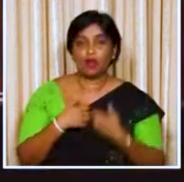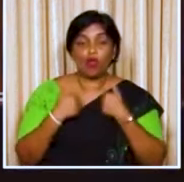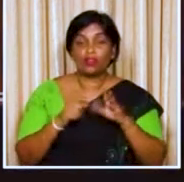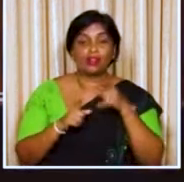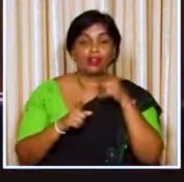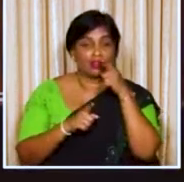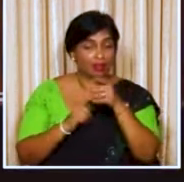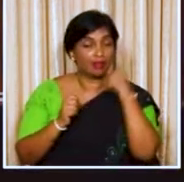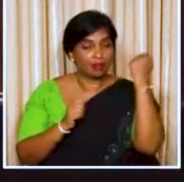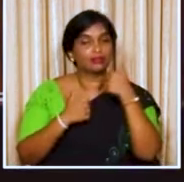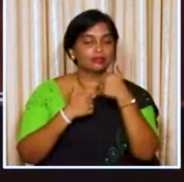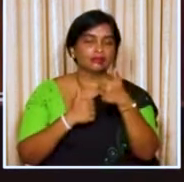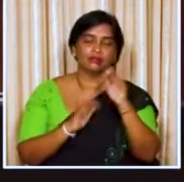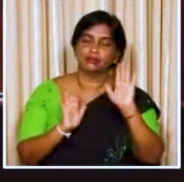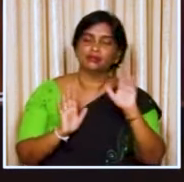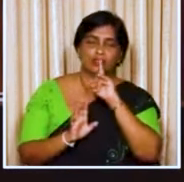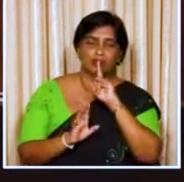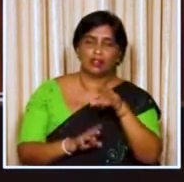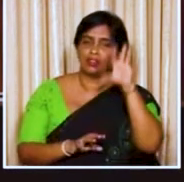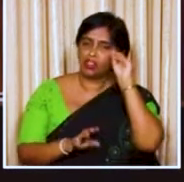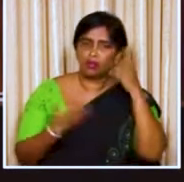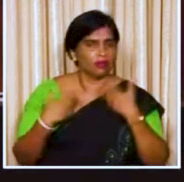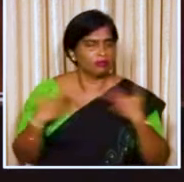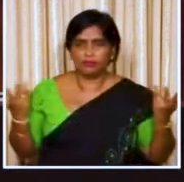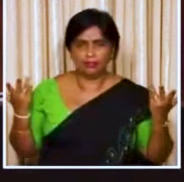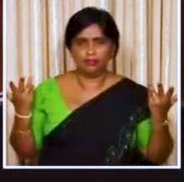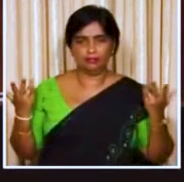පාර්ලිමේන්තේ ඔබතුමා කරන කතාව හොඳයි කෙනෙක් කිව්ව ඔබතුමාට තේරුම් ගන්න බැරි වුණාට මට